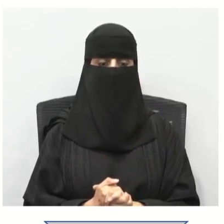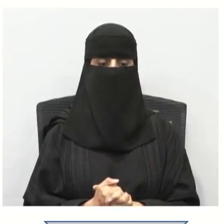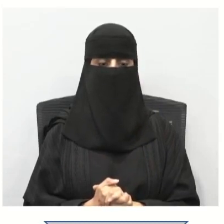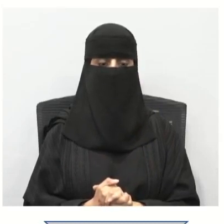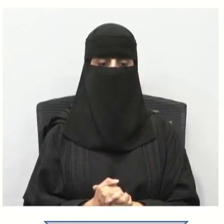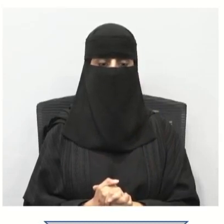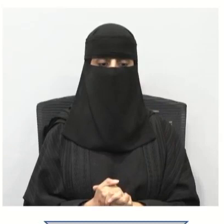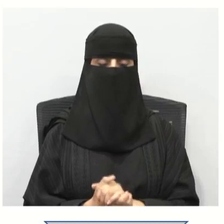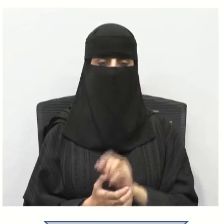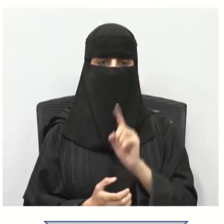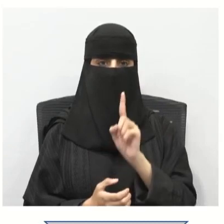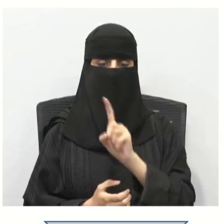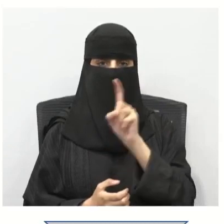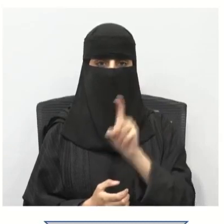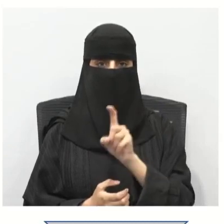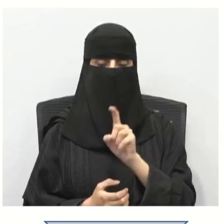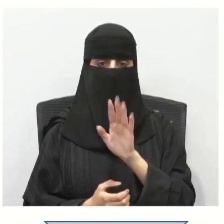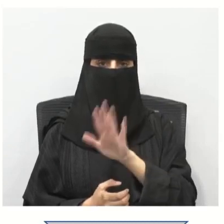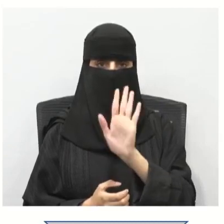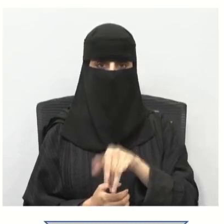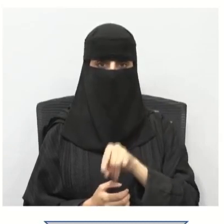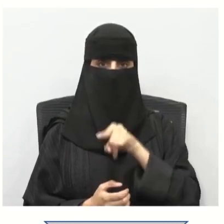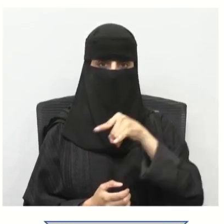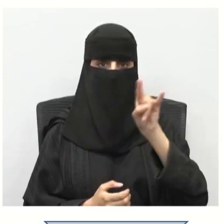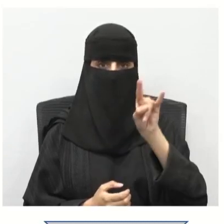حقيقيه ولكن هل هي